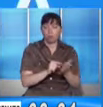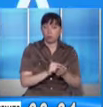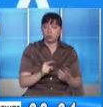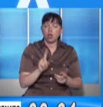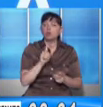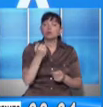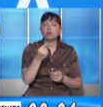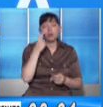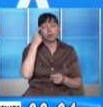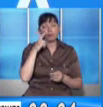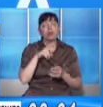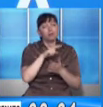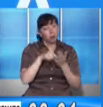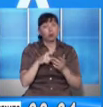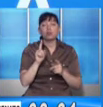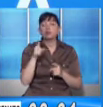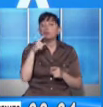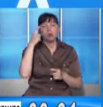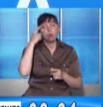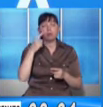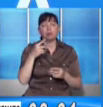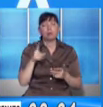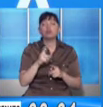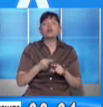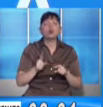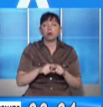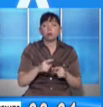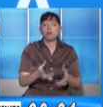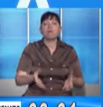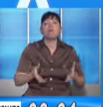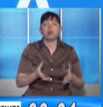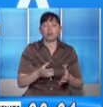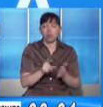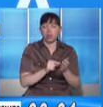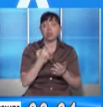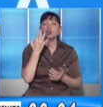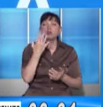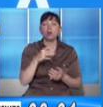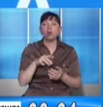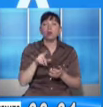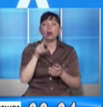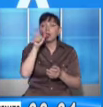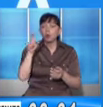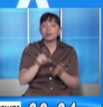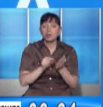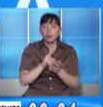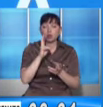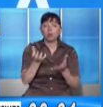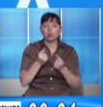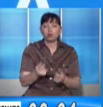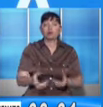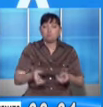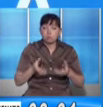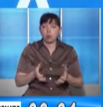ce subînțelegeți prin pensii foarte mari? Câte persoane beneficiază de astfel de pensii și modul în care se va face acest